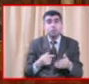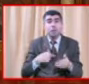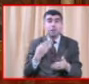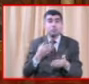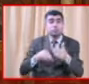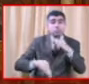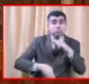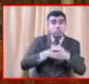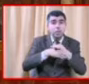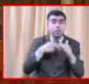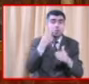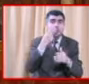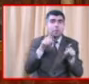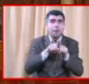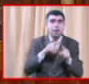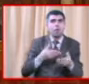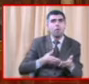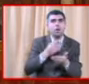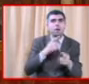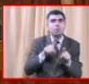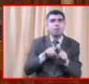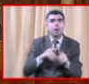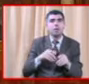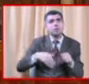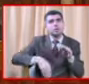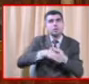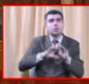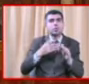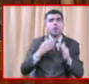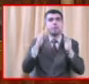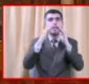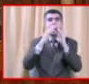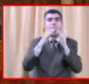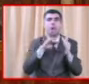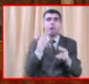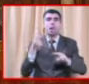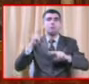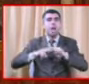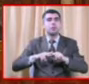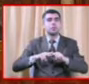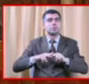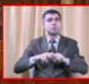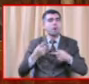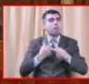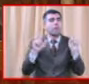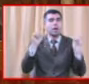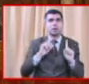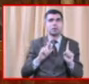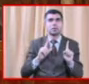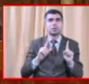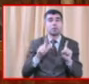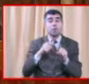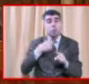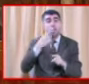فاش ما بغاوش يستقبلوه، قالت له السيد الوزير، قالت له دير الدار يموت، ما بقاش حل. يعني وصلت لمرحله الياس، والمواطن ملي كيوصل الياس هي